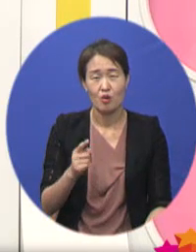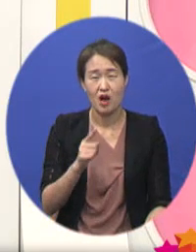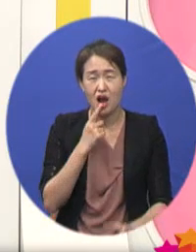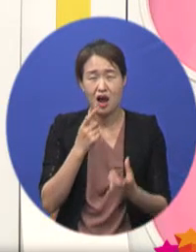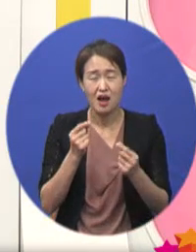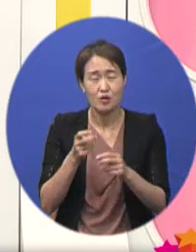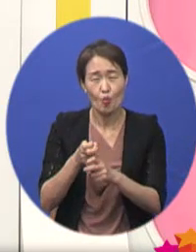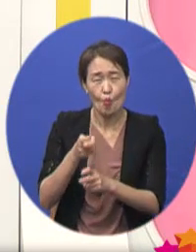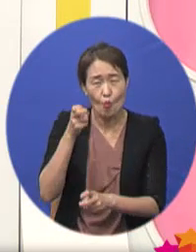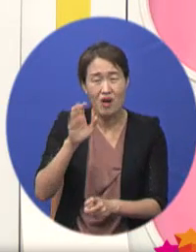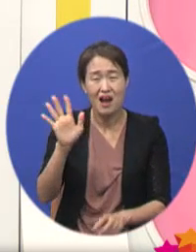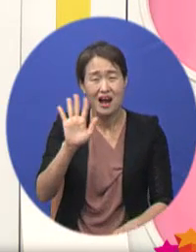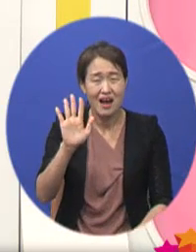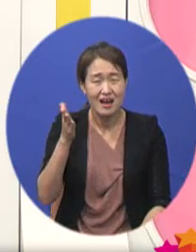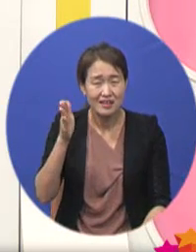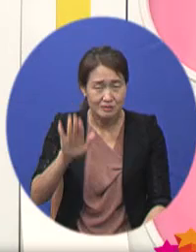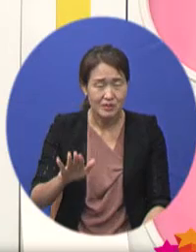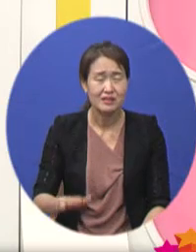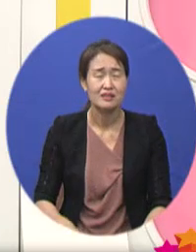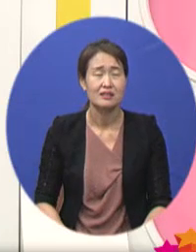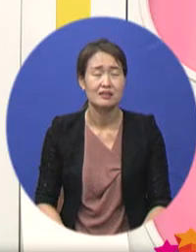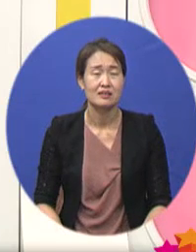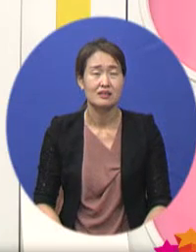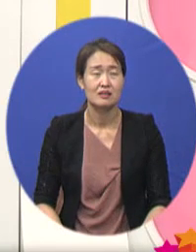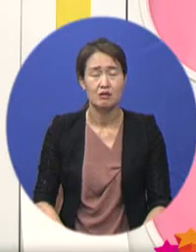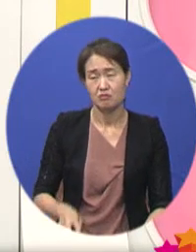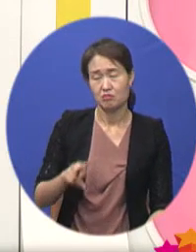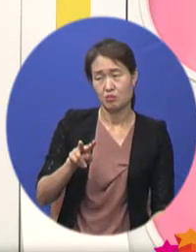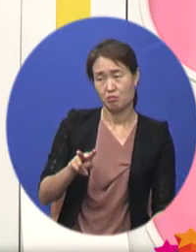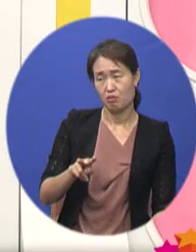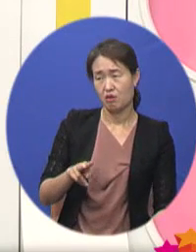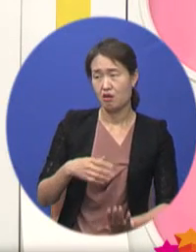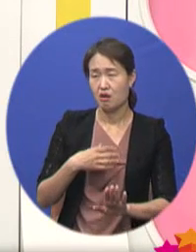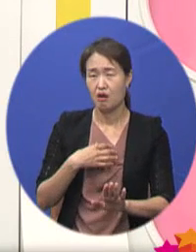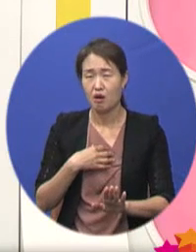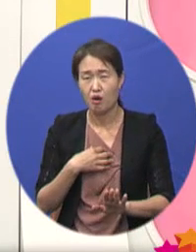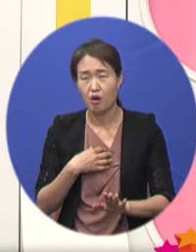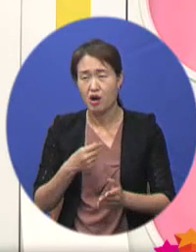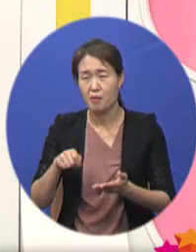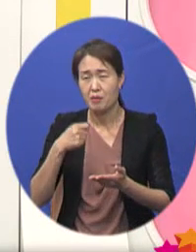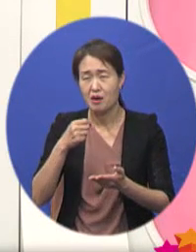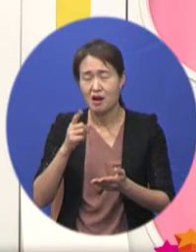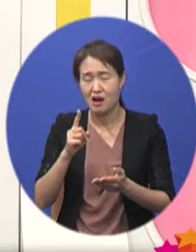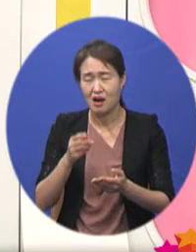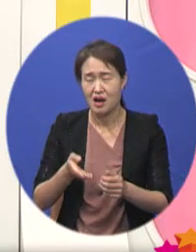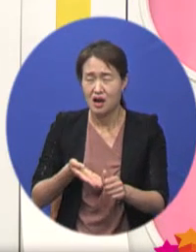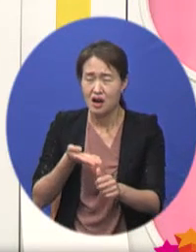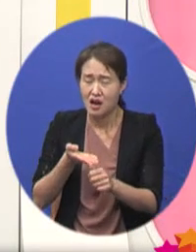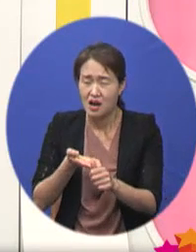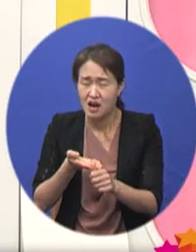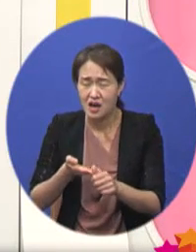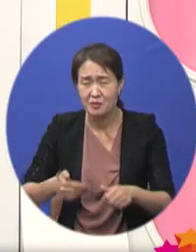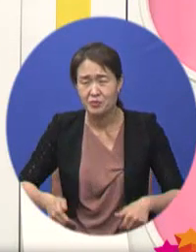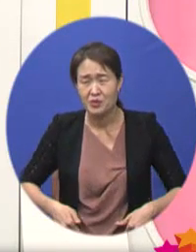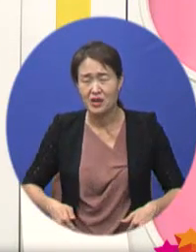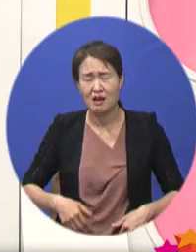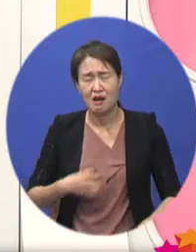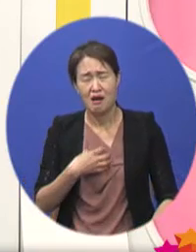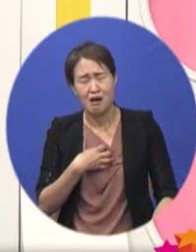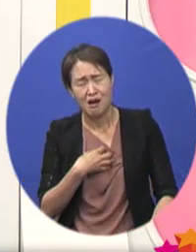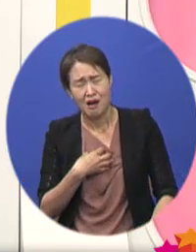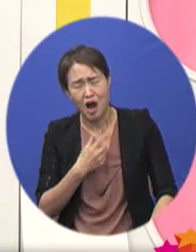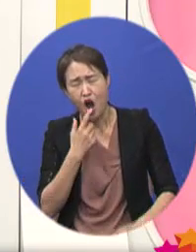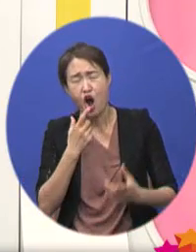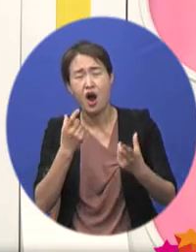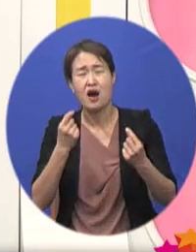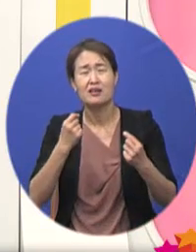야실야실 안 하는데 예. 왜 보면 아, 자 불러가 밥이라도 한 그릇 하자 자 불러라 불러야 재밌다 이 정도로